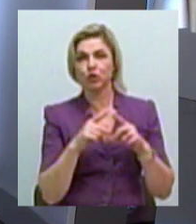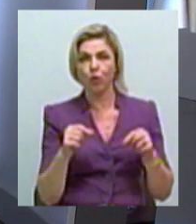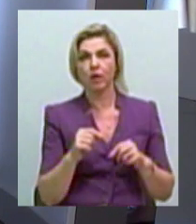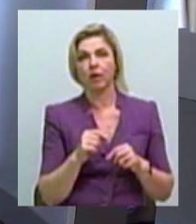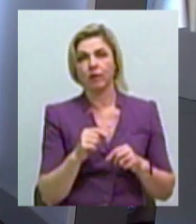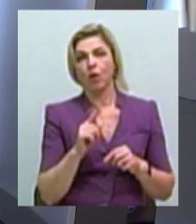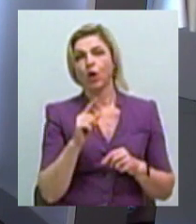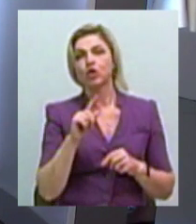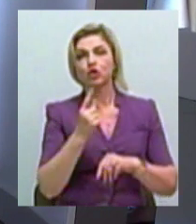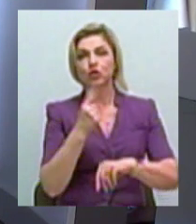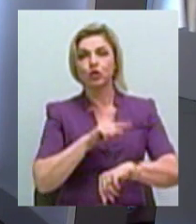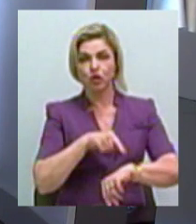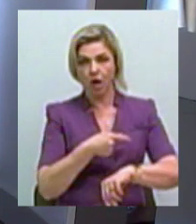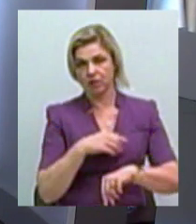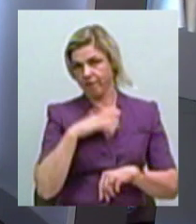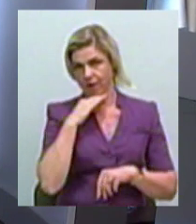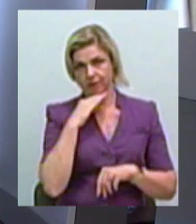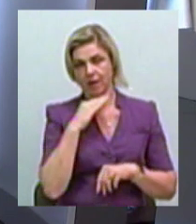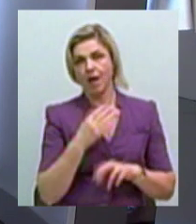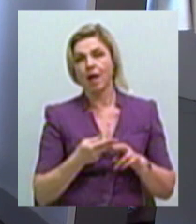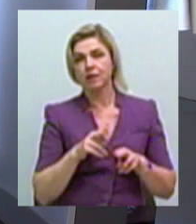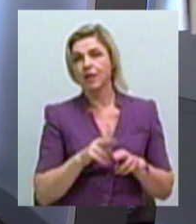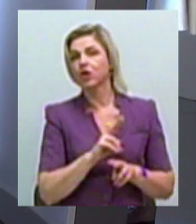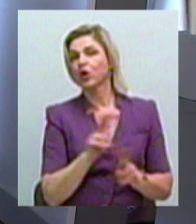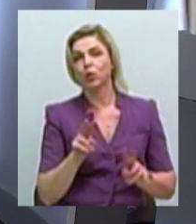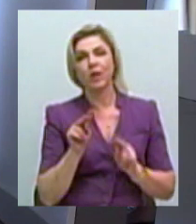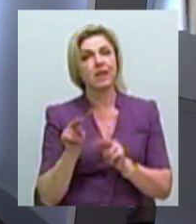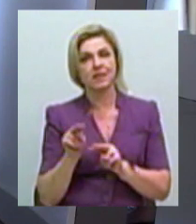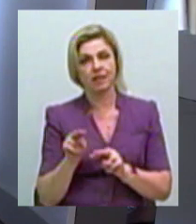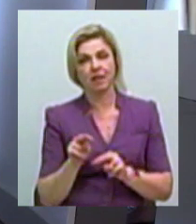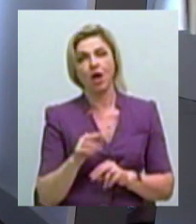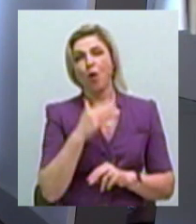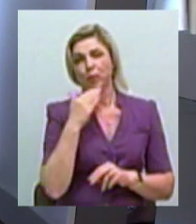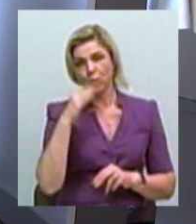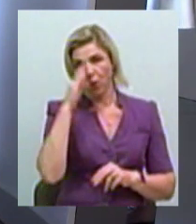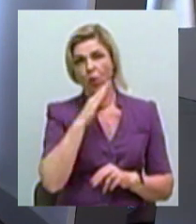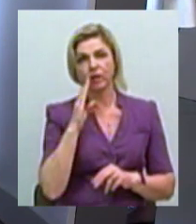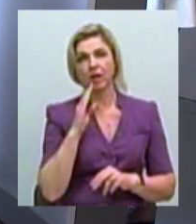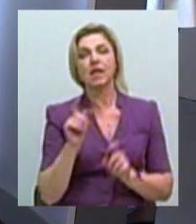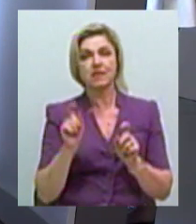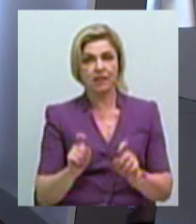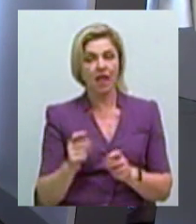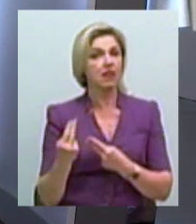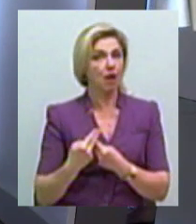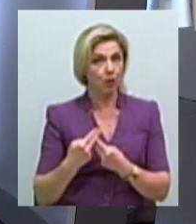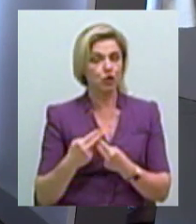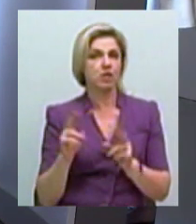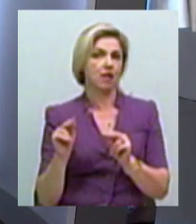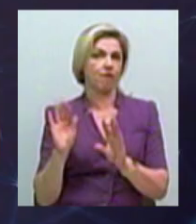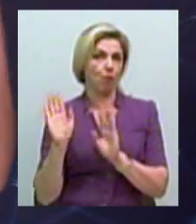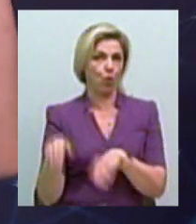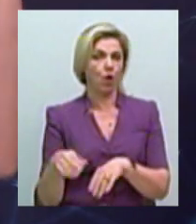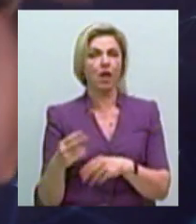– це вже достатньо, але ж за цим ніхто не слідкує. Позиція у багатьох батьків, яка сидить, не заважає, слава Богу, все,